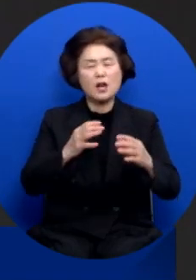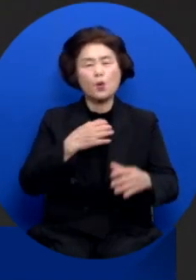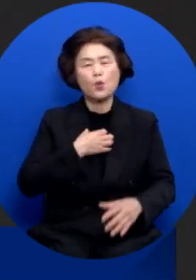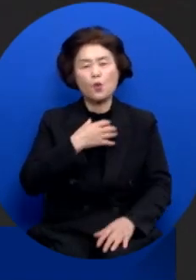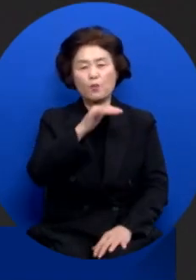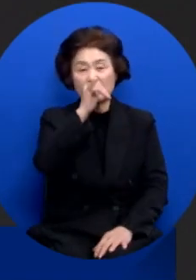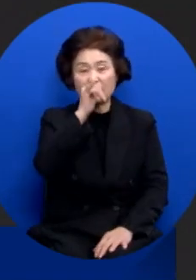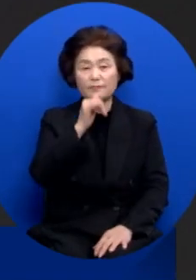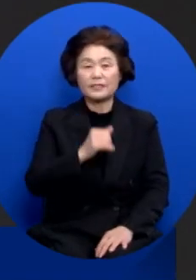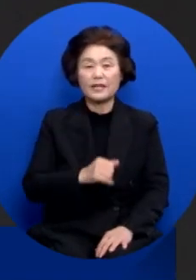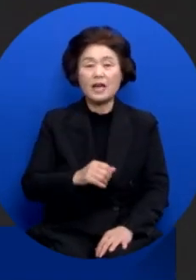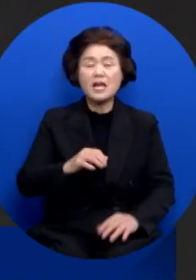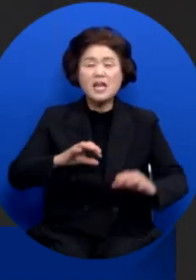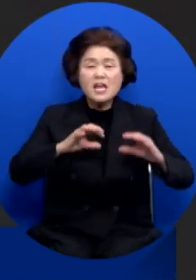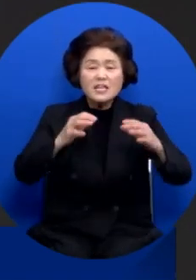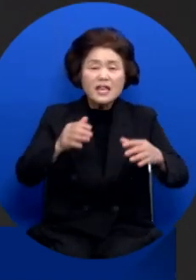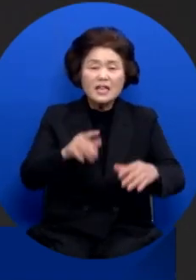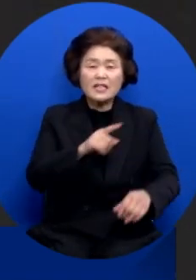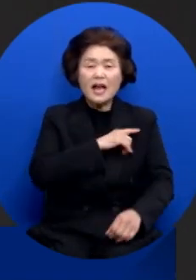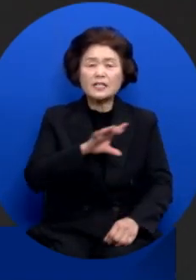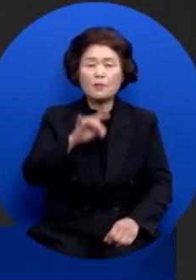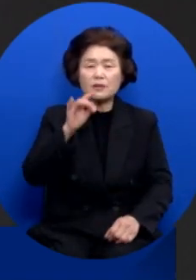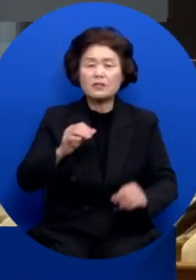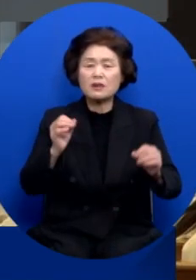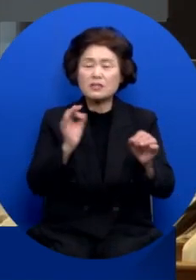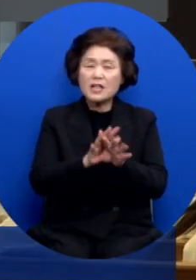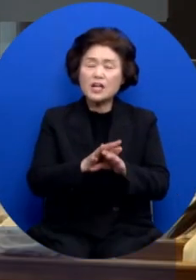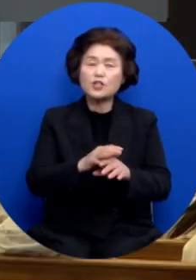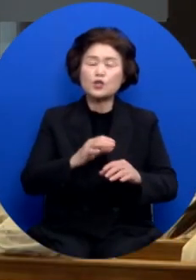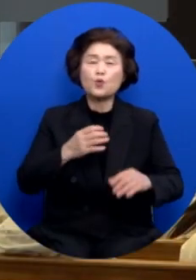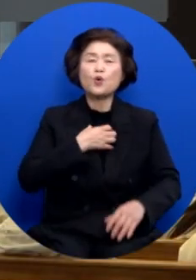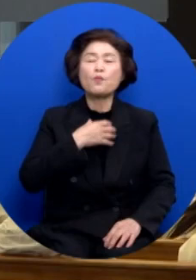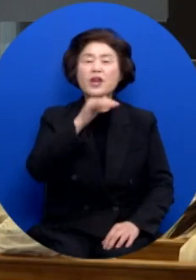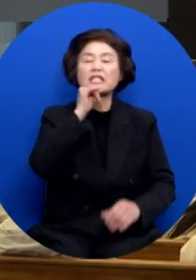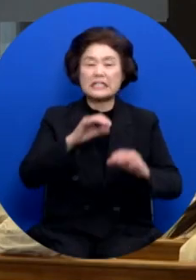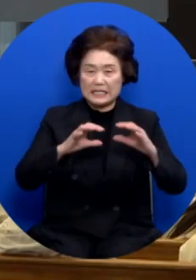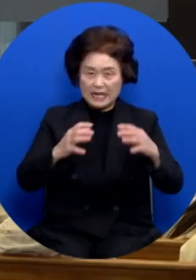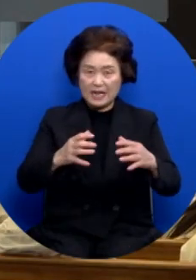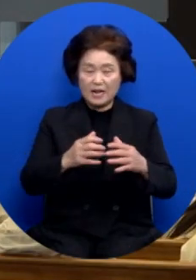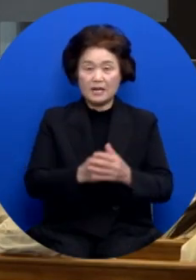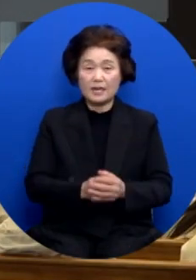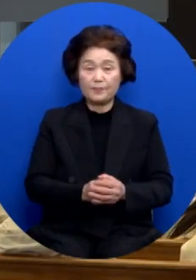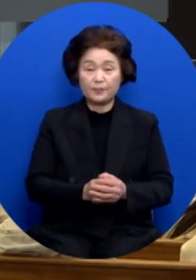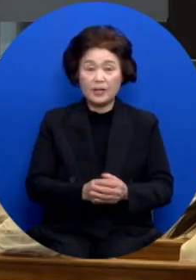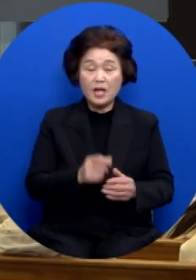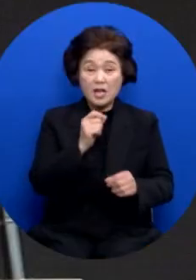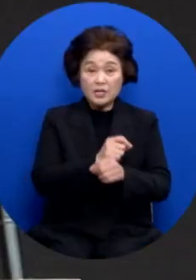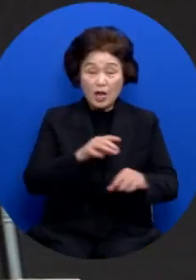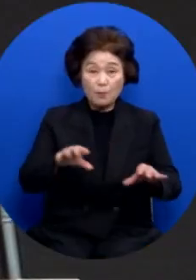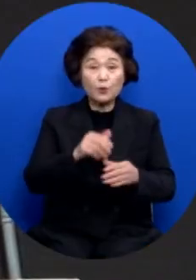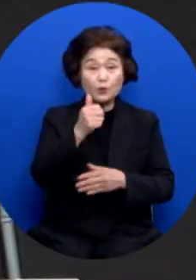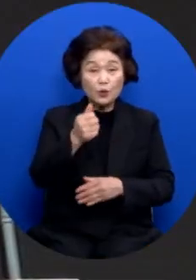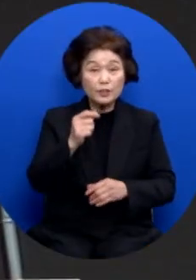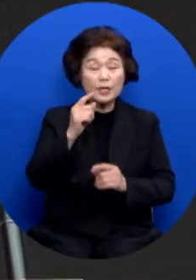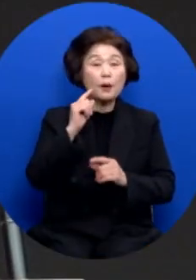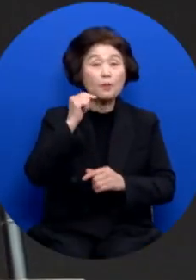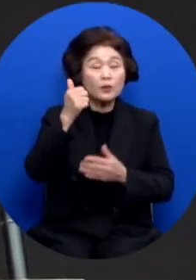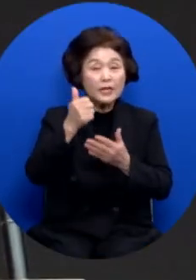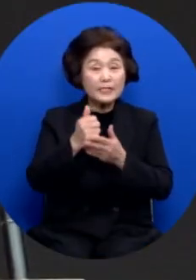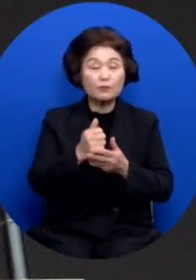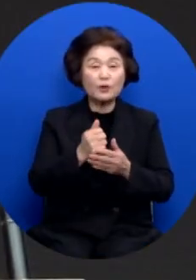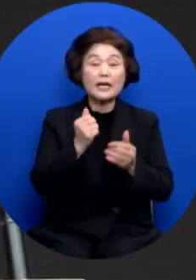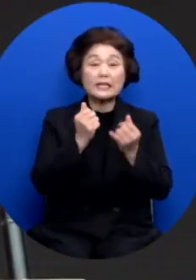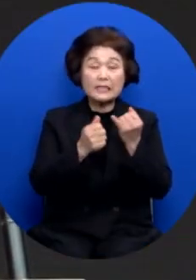국가가 사라질 위기 가운데 있다는 것입니다. 경기총 사무총장인 이승준 목사와 송진숙